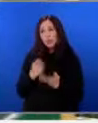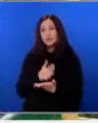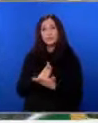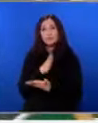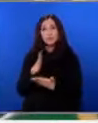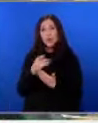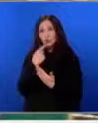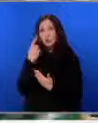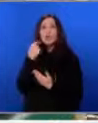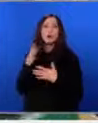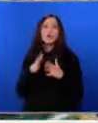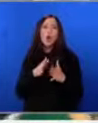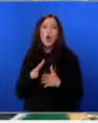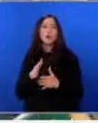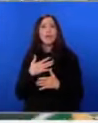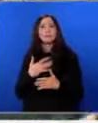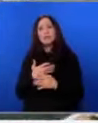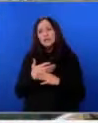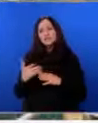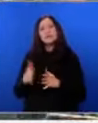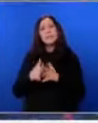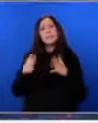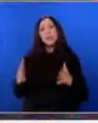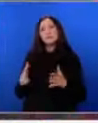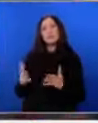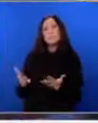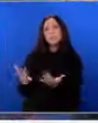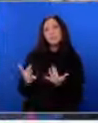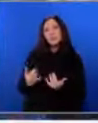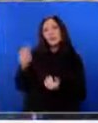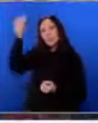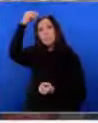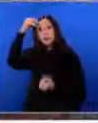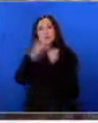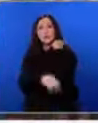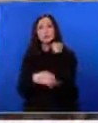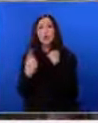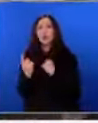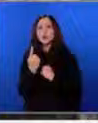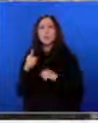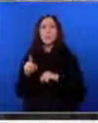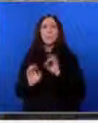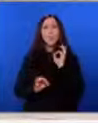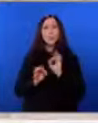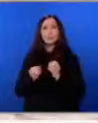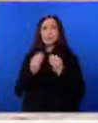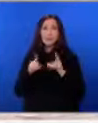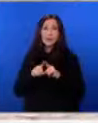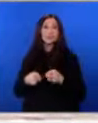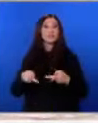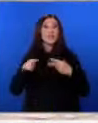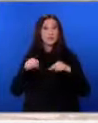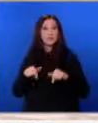години младите хора особено имат все повече влечение към българската история. Особено подобни събития, като възстановката днес.